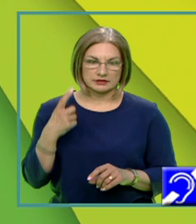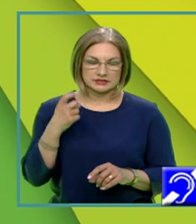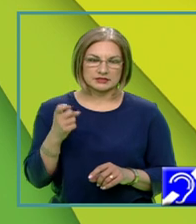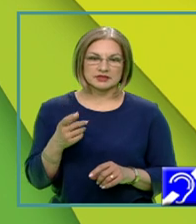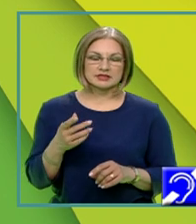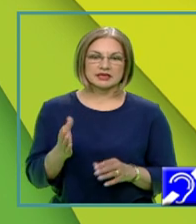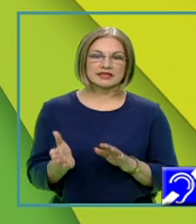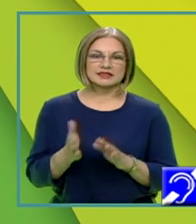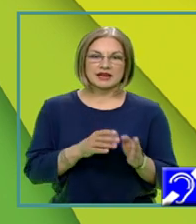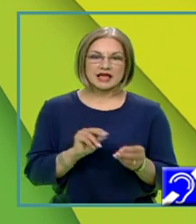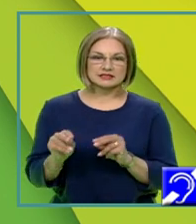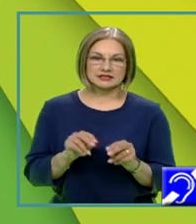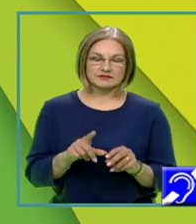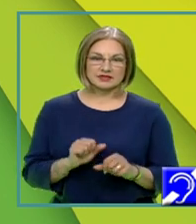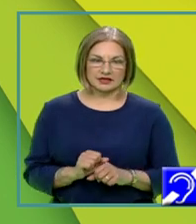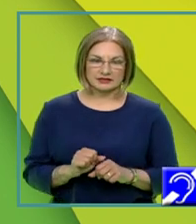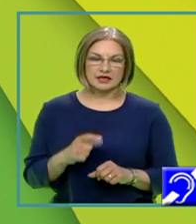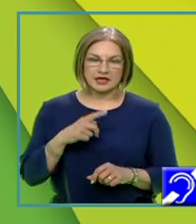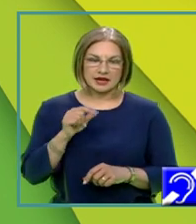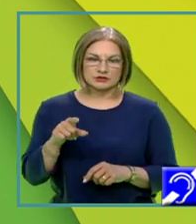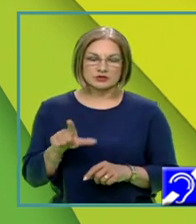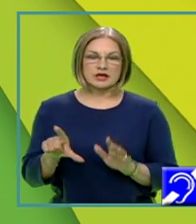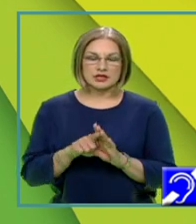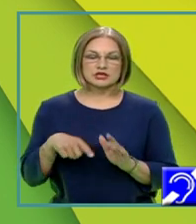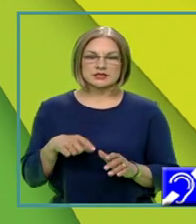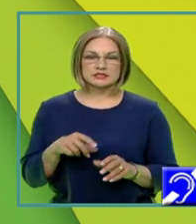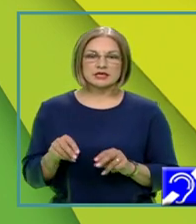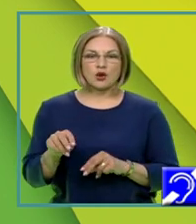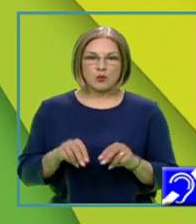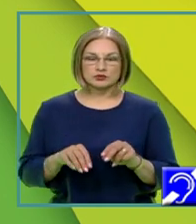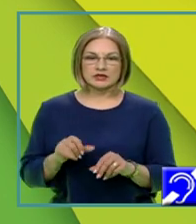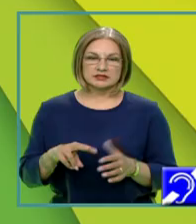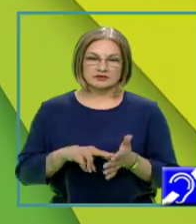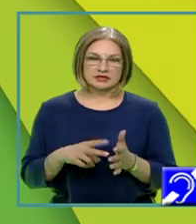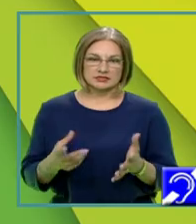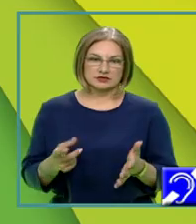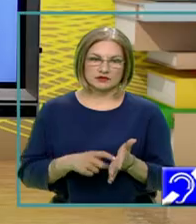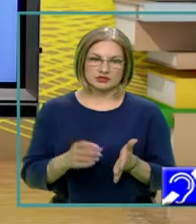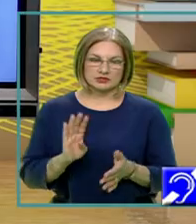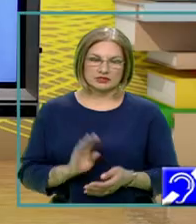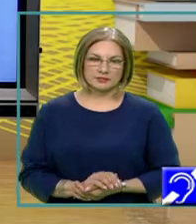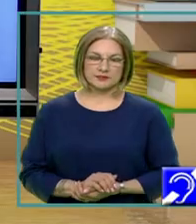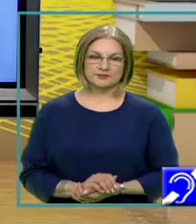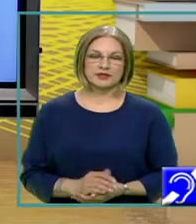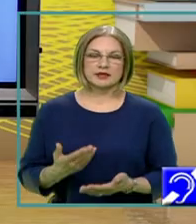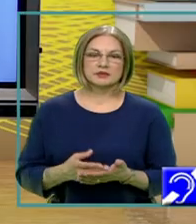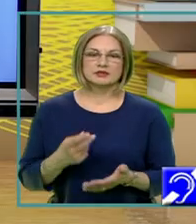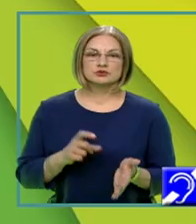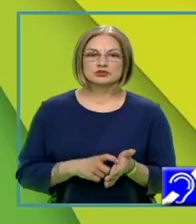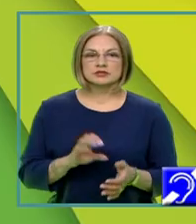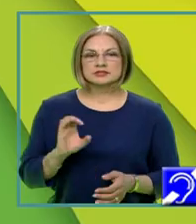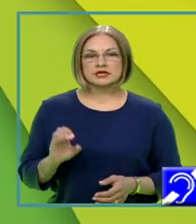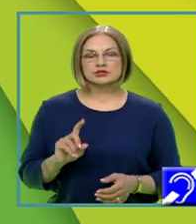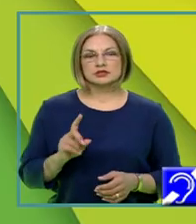relației de egalitate rezultă că legea este comutativă adică rezolvarea cerinței b pentru cerința ce